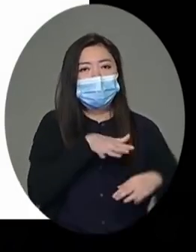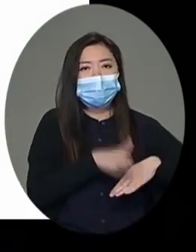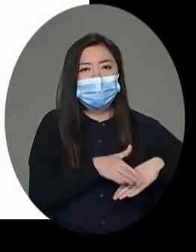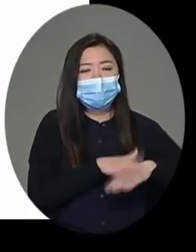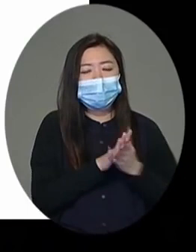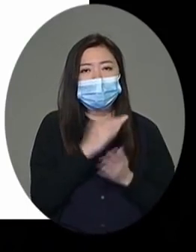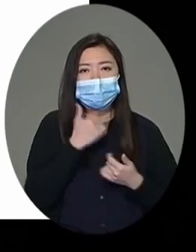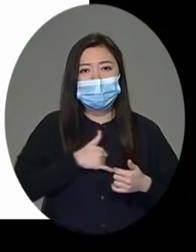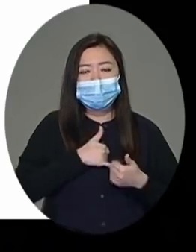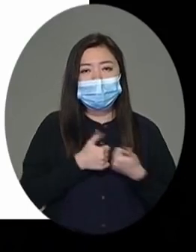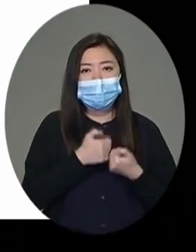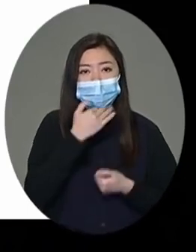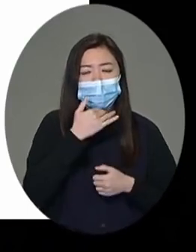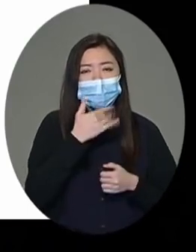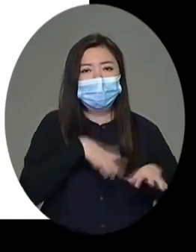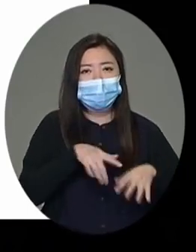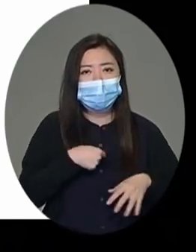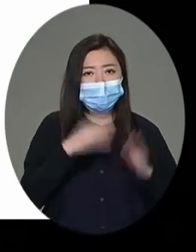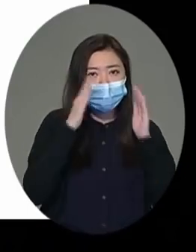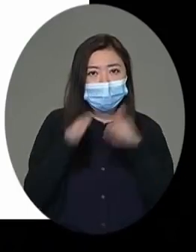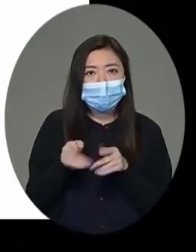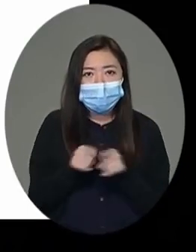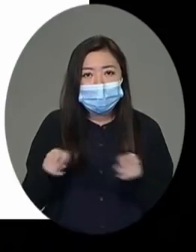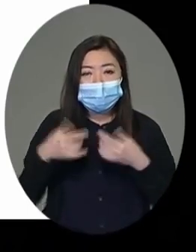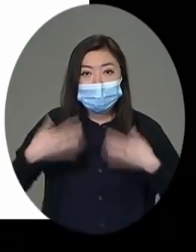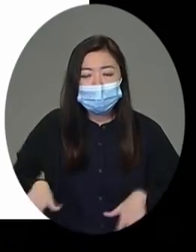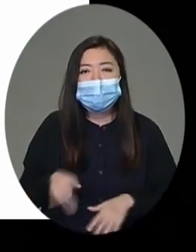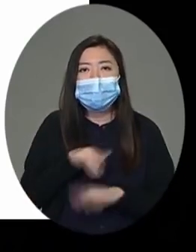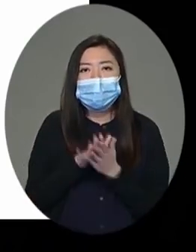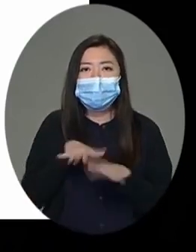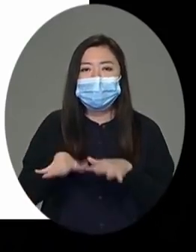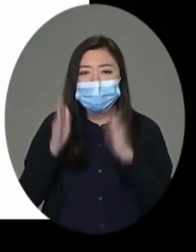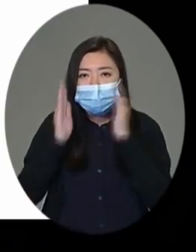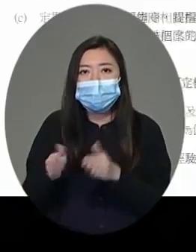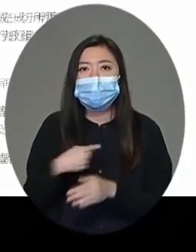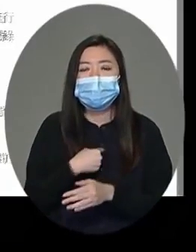懷疑假結婚個案，並且集中處理長期未完結的個案。